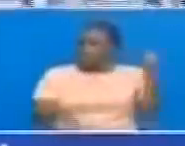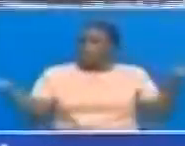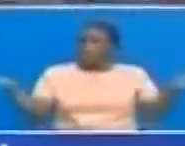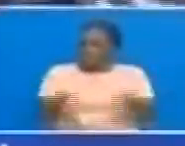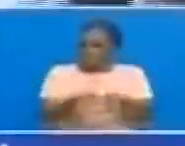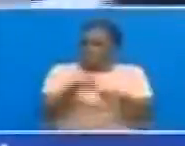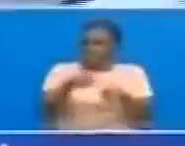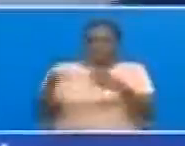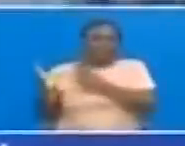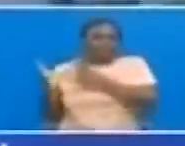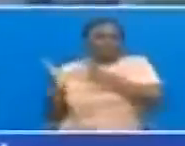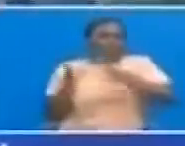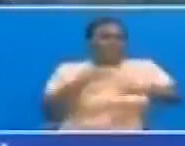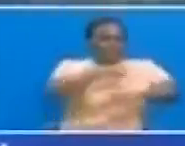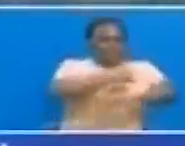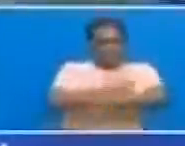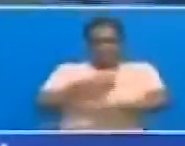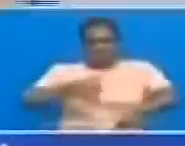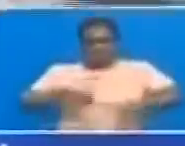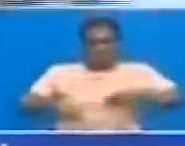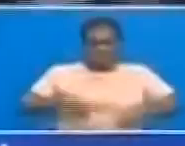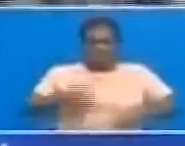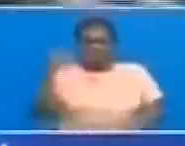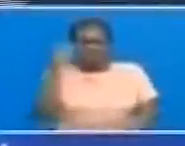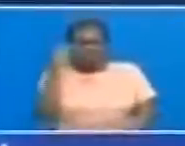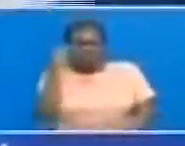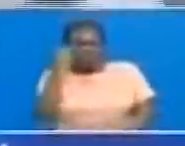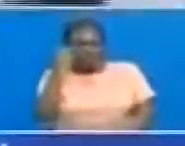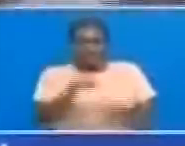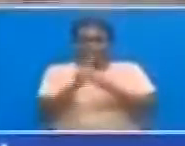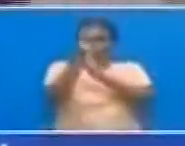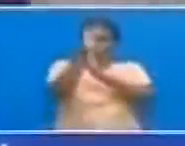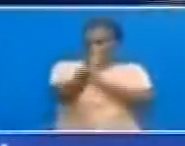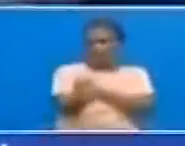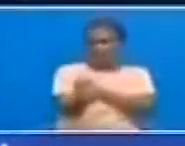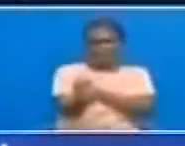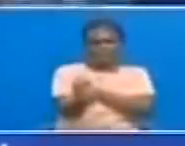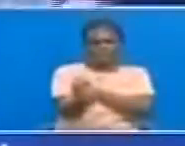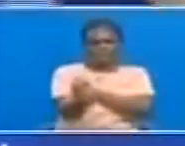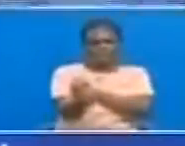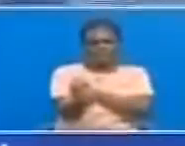kuwabeba hadi katika shule ya watoto ya walemavu Tom Mboya, umbali wa kilomita kadhaa.